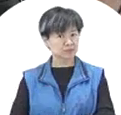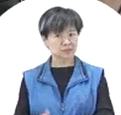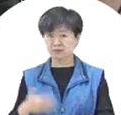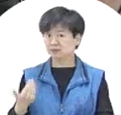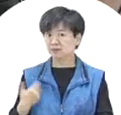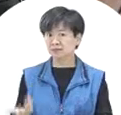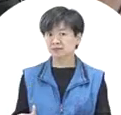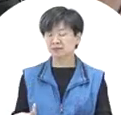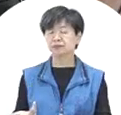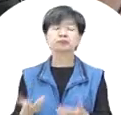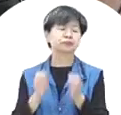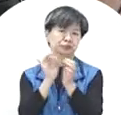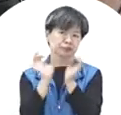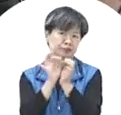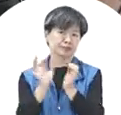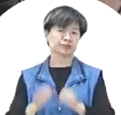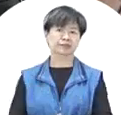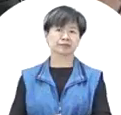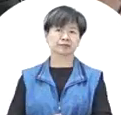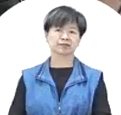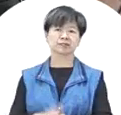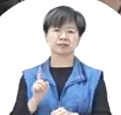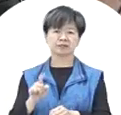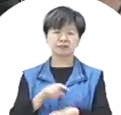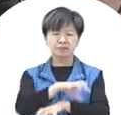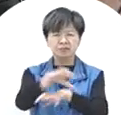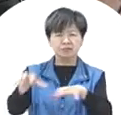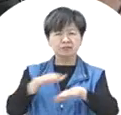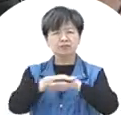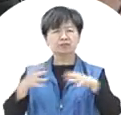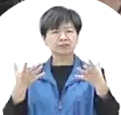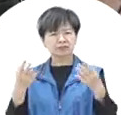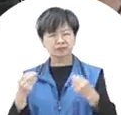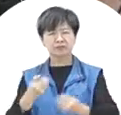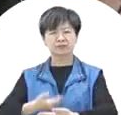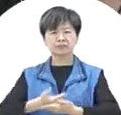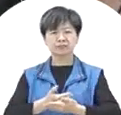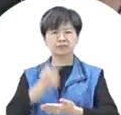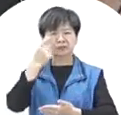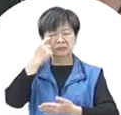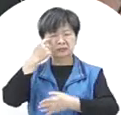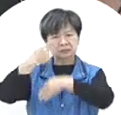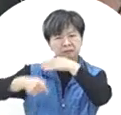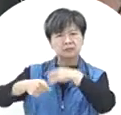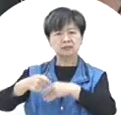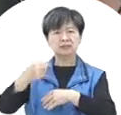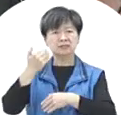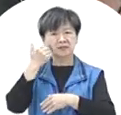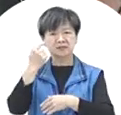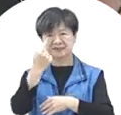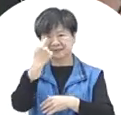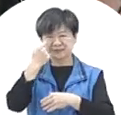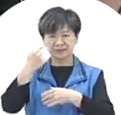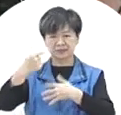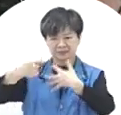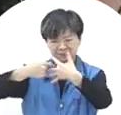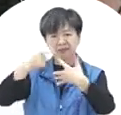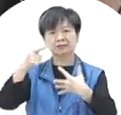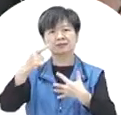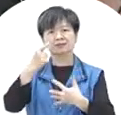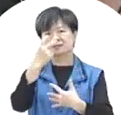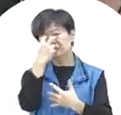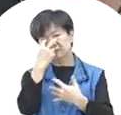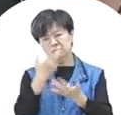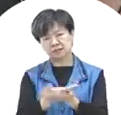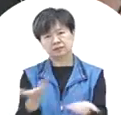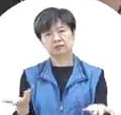系。现场这个空间呢，没有安全防护，有小 baby 眼角被撞伤，要是撞到眼睛就瞎了哦，哈。还有这个哈，